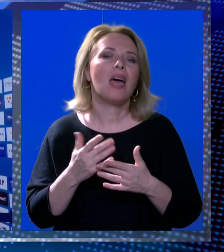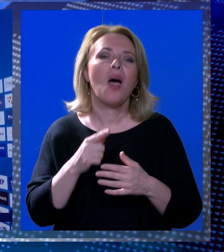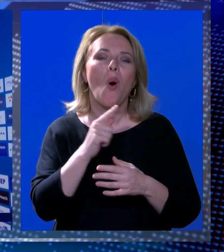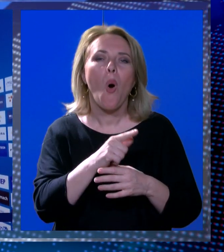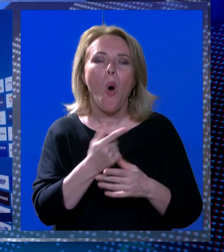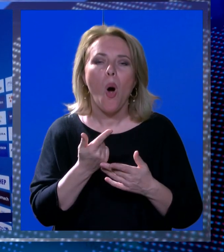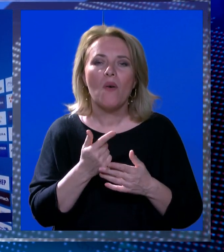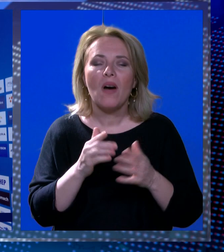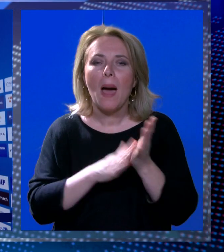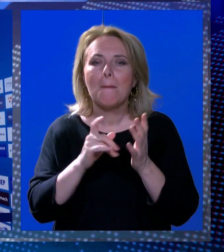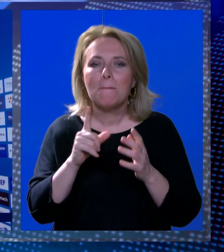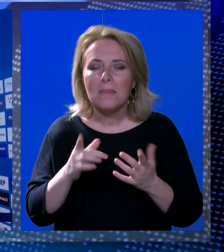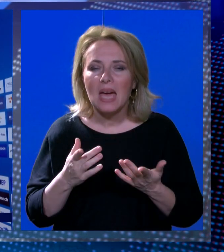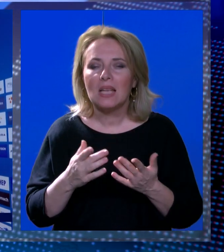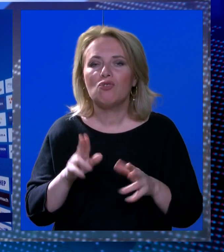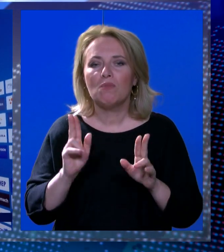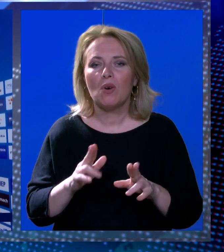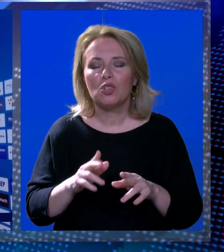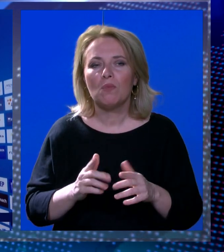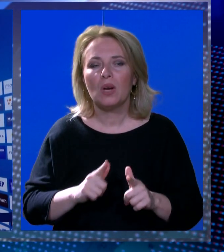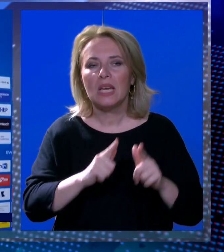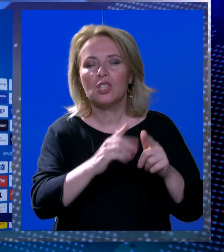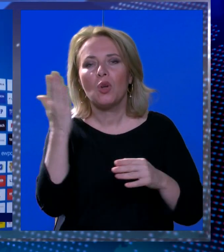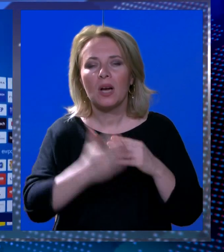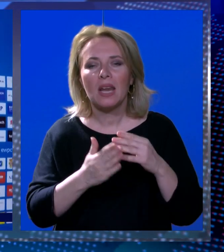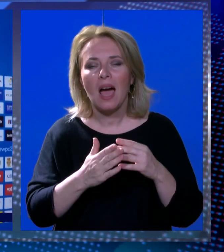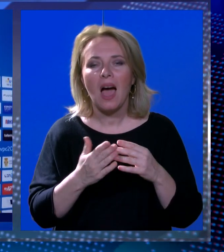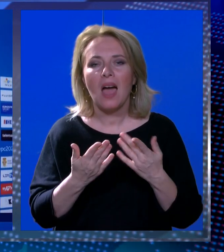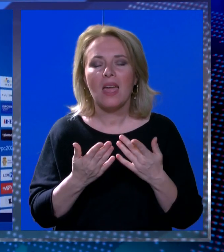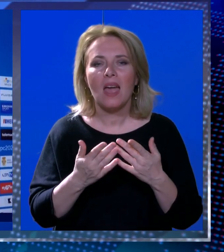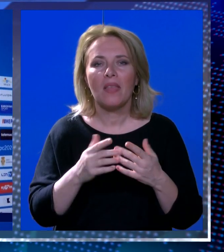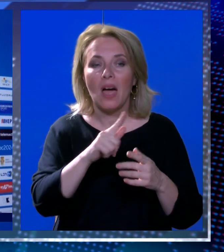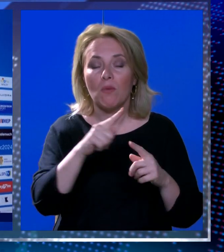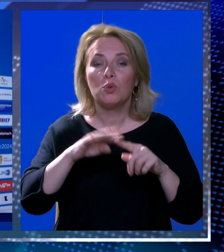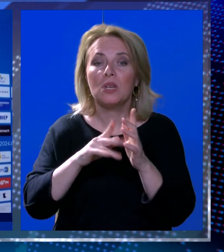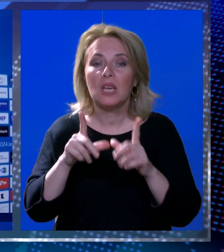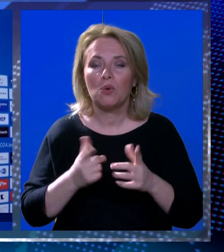navijača i sudija i svega, tako da siguran sam da ovaj turniru možemo ići do kraja. Strašna atmosfera,